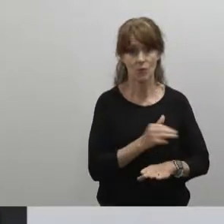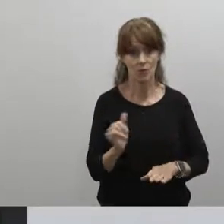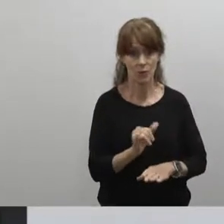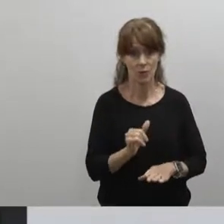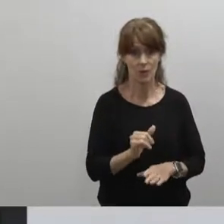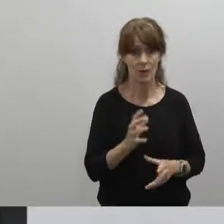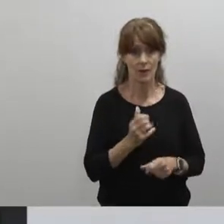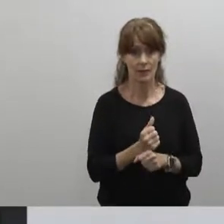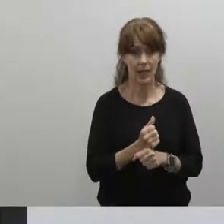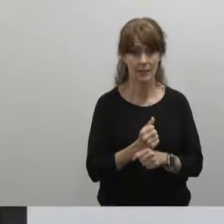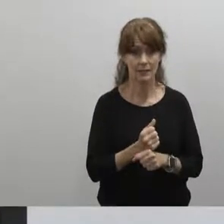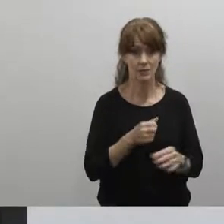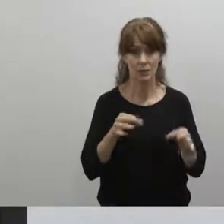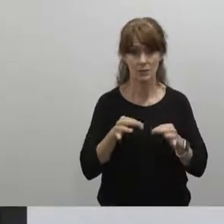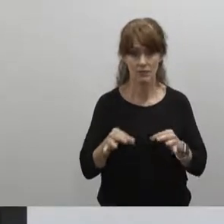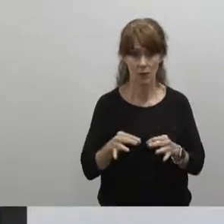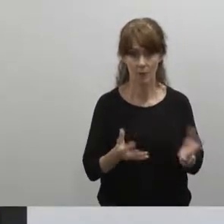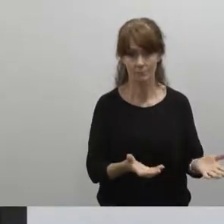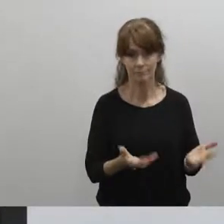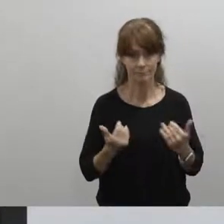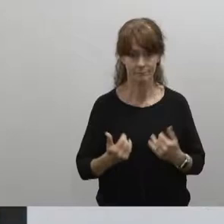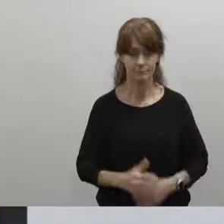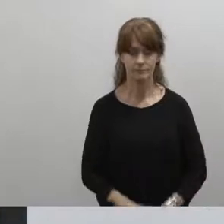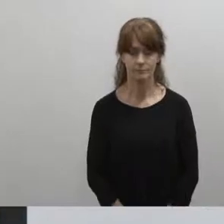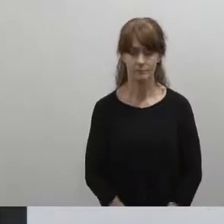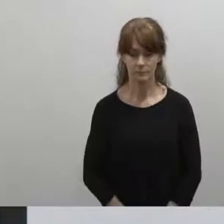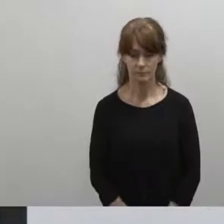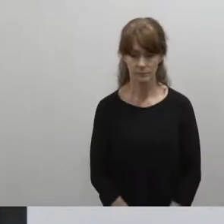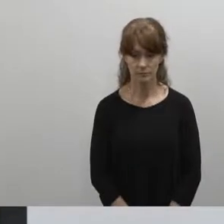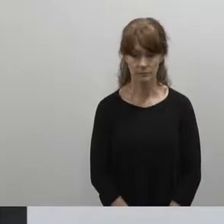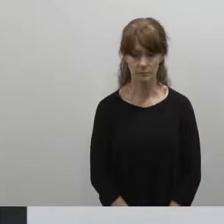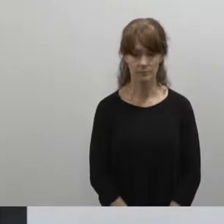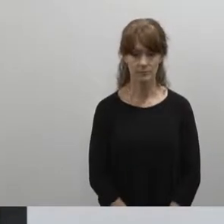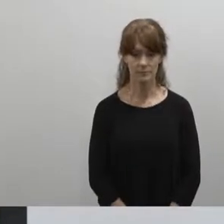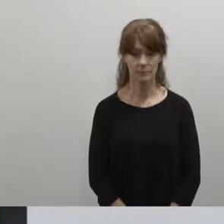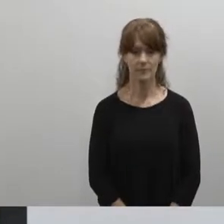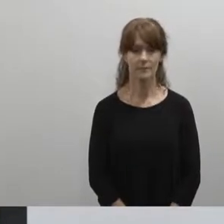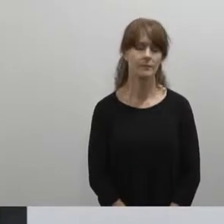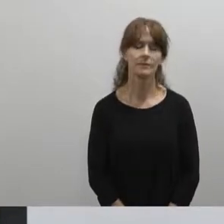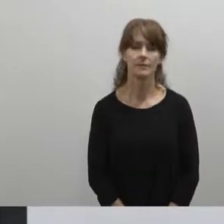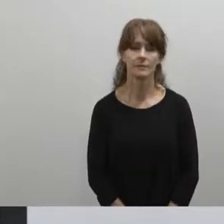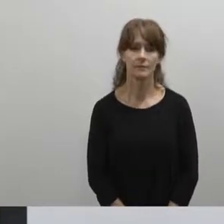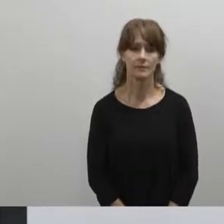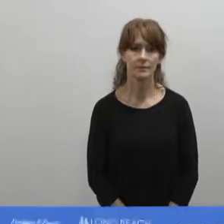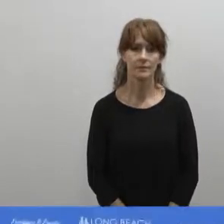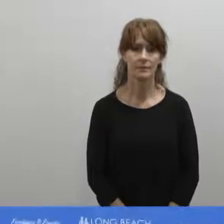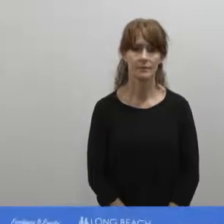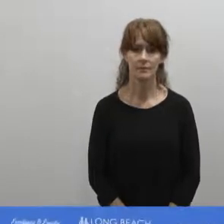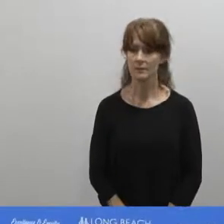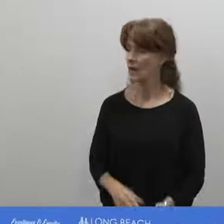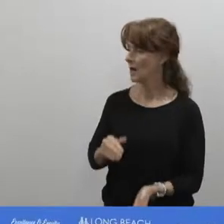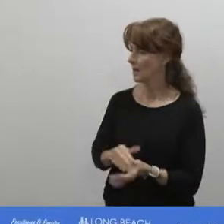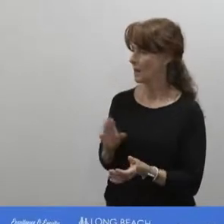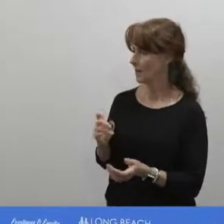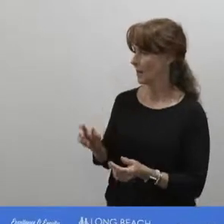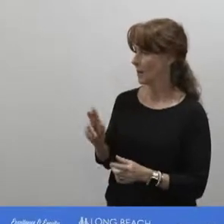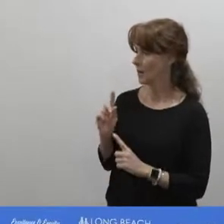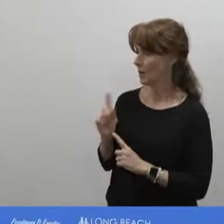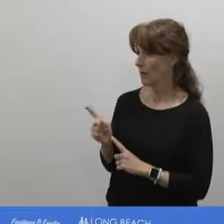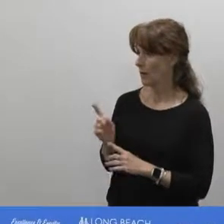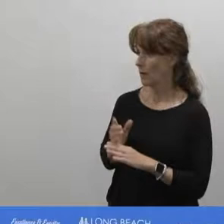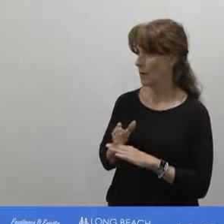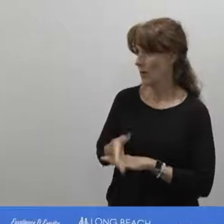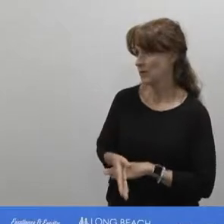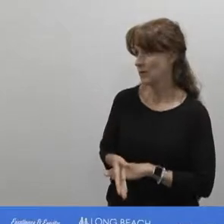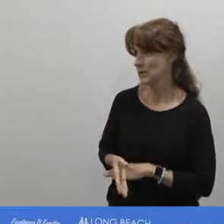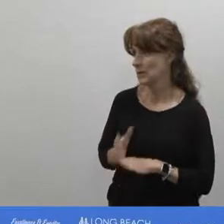chả lát nữa có những thời ca lối đây, hay là bây giờ ai thật tu tạo ca thôi cái ca nghe thằng nói những thời ca những